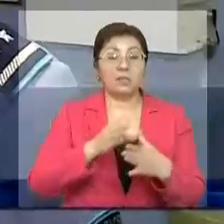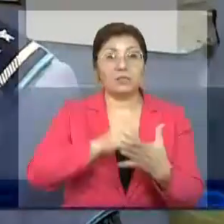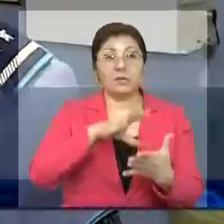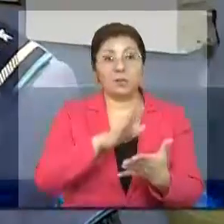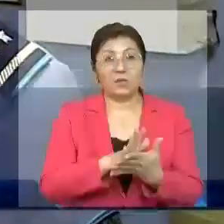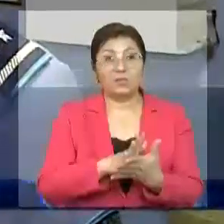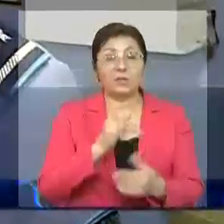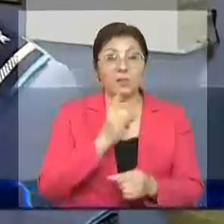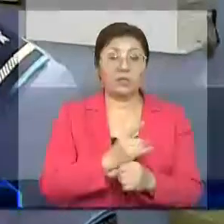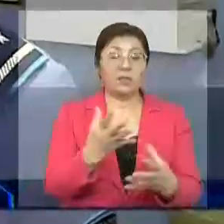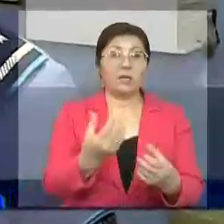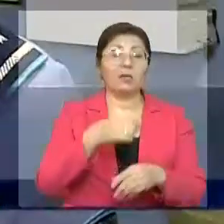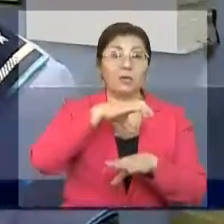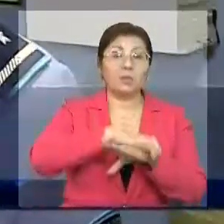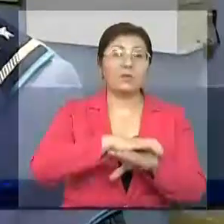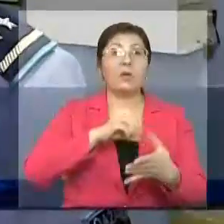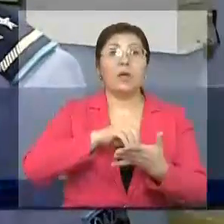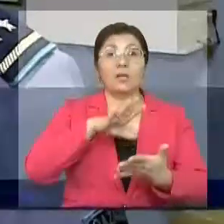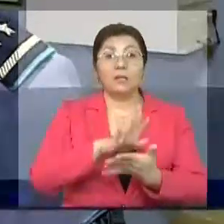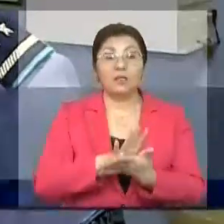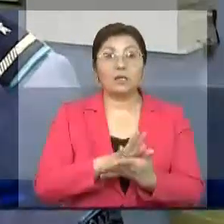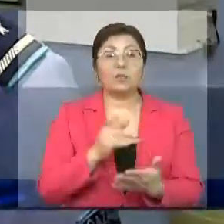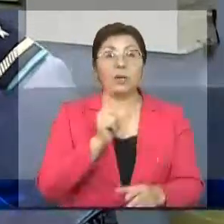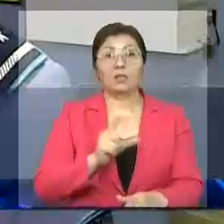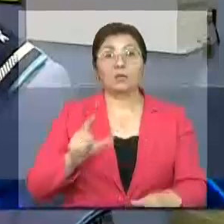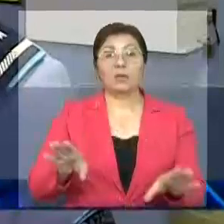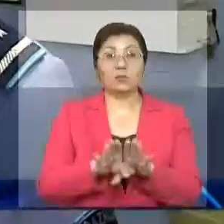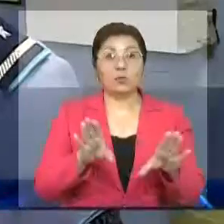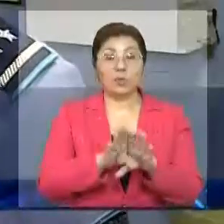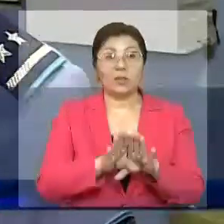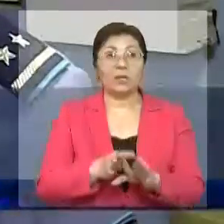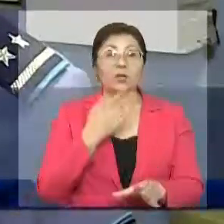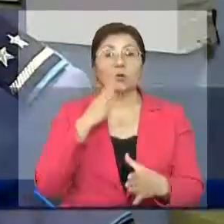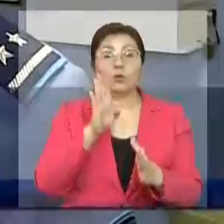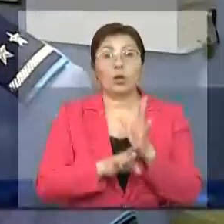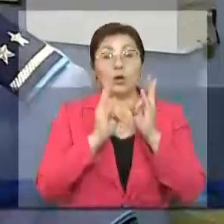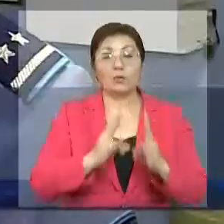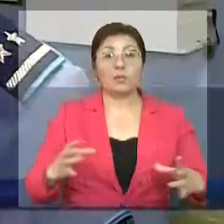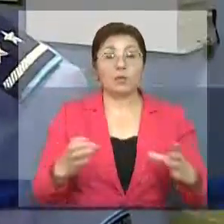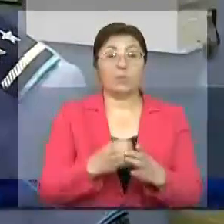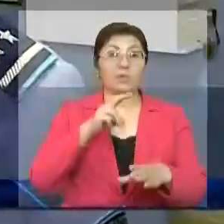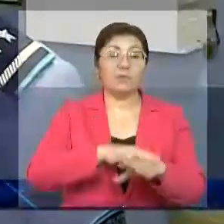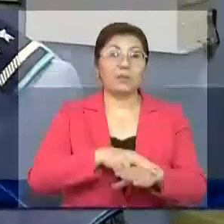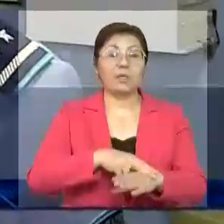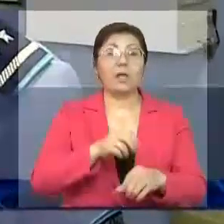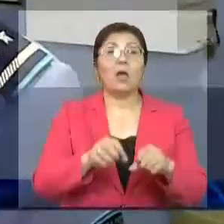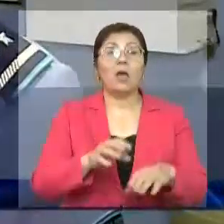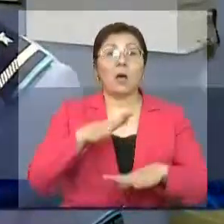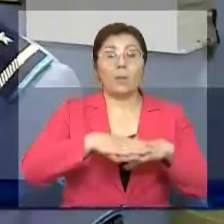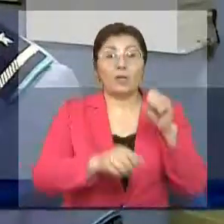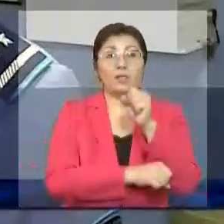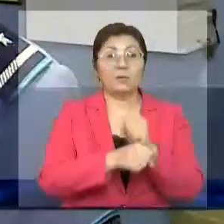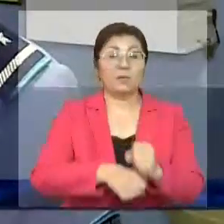алаяқтық жолмен алып алу фактілері көп тіркелуде. Тұрғындарға сонымен қатар ұлттық қауіпсіздік комитеті, полиция, банк қызметкерлері ретінде